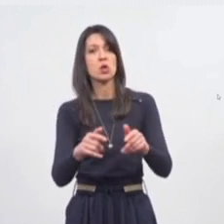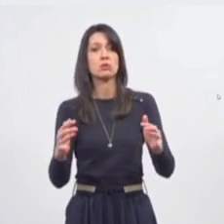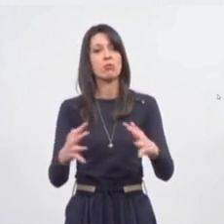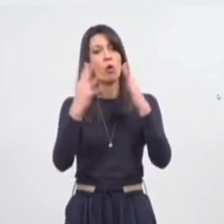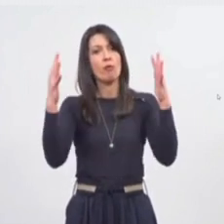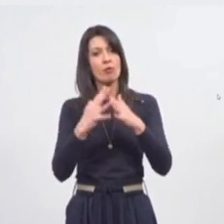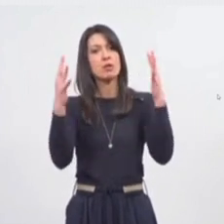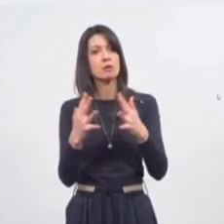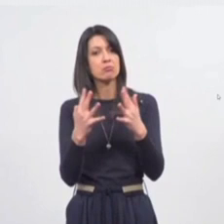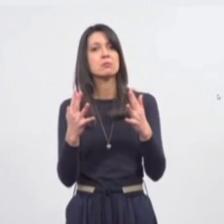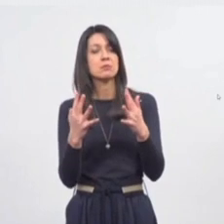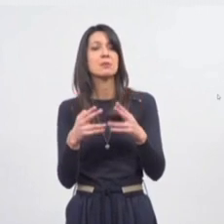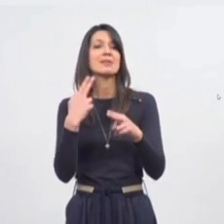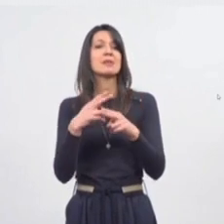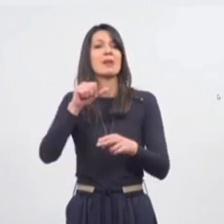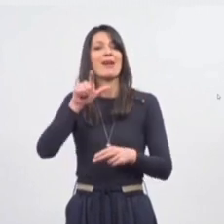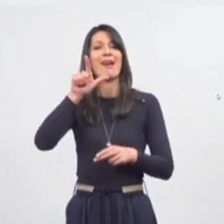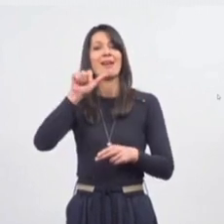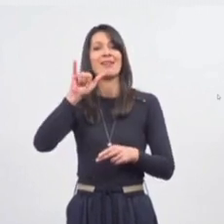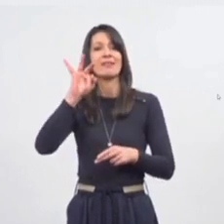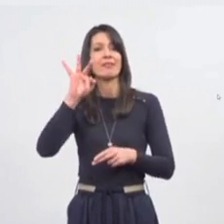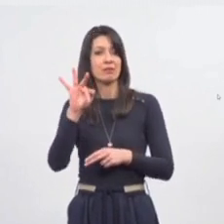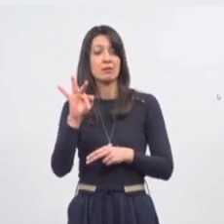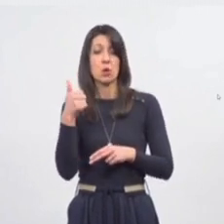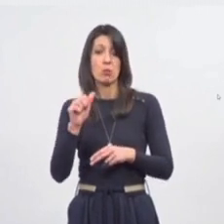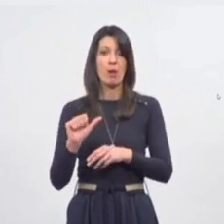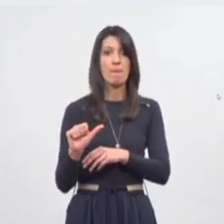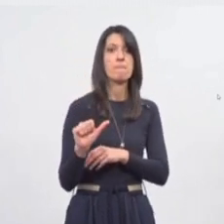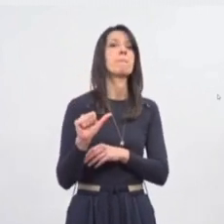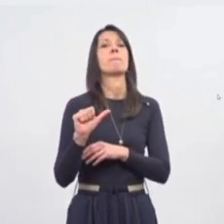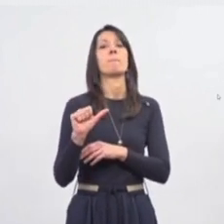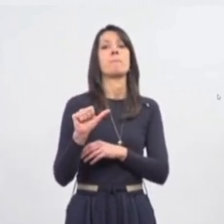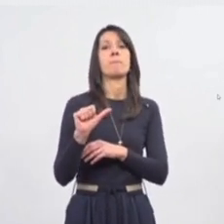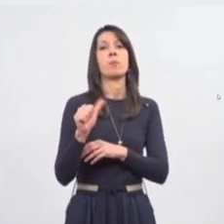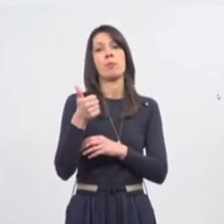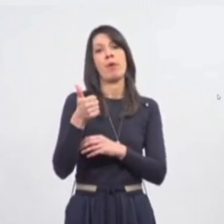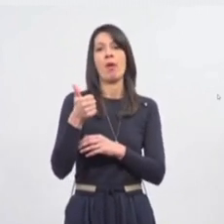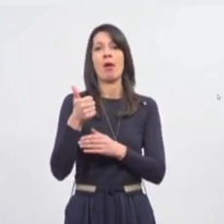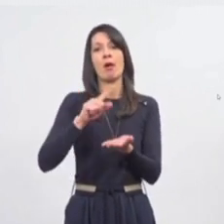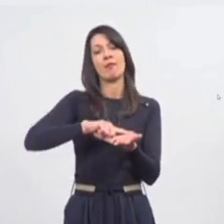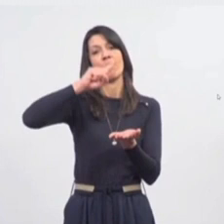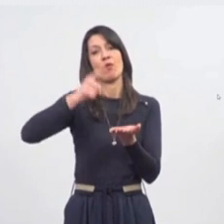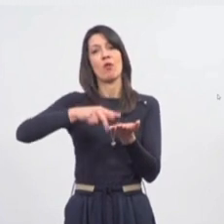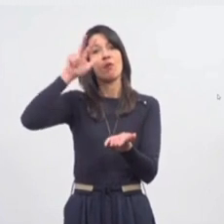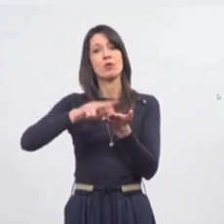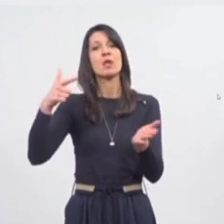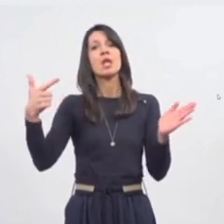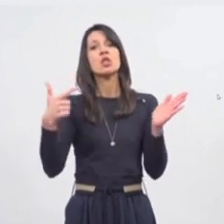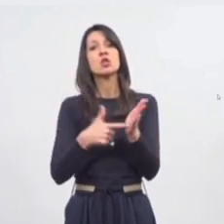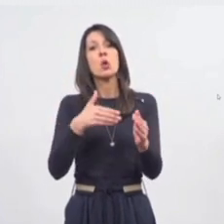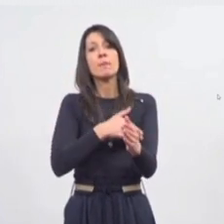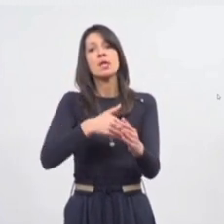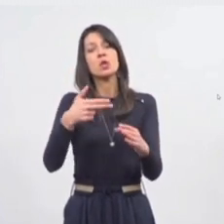son acronyme DALIF, a annoncé une première enveloppe de 2 millions de dollars pour la protection d'urgence du